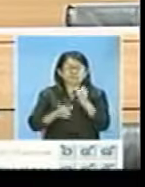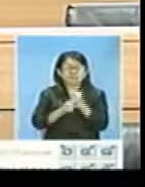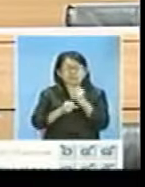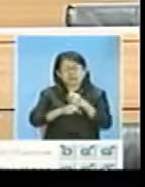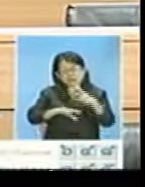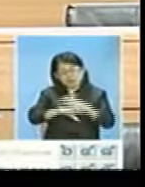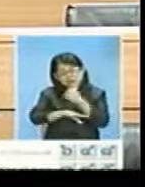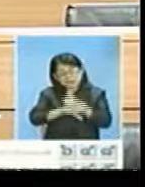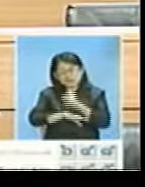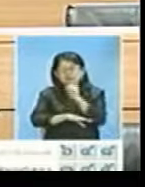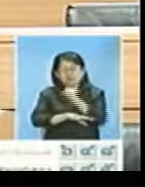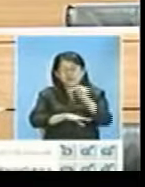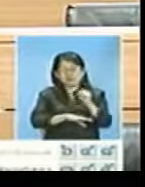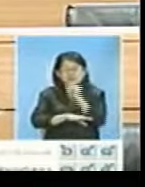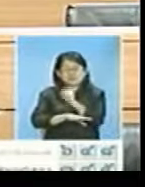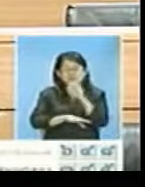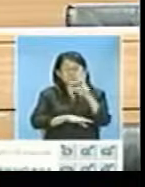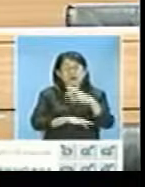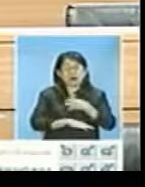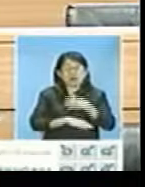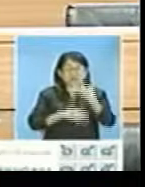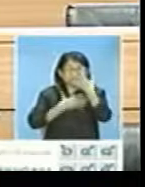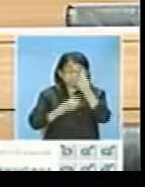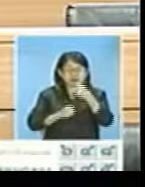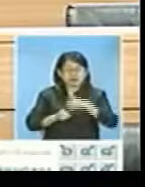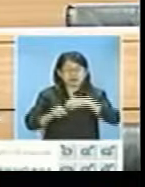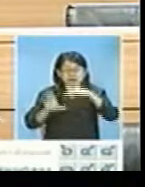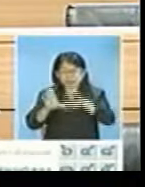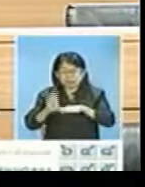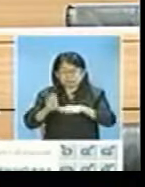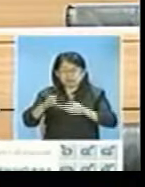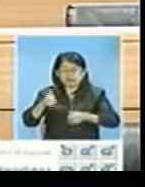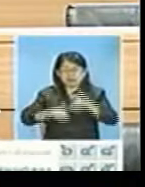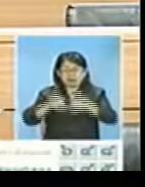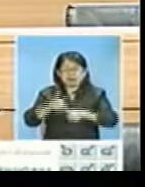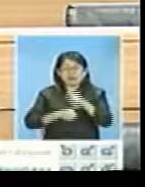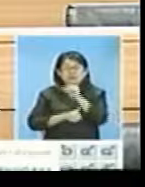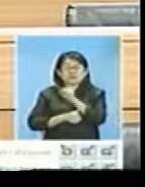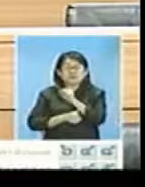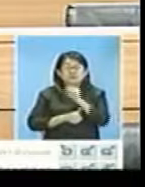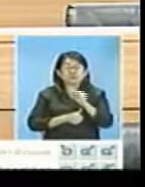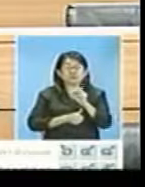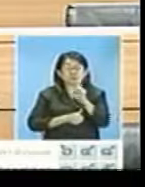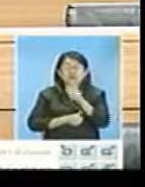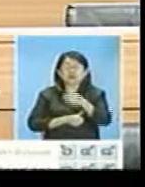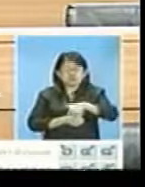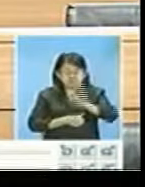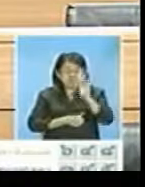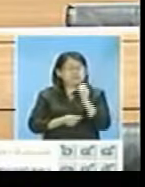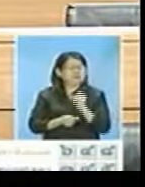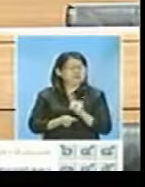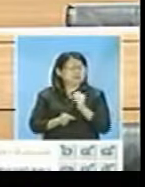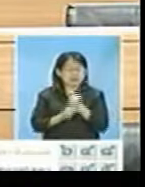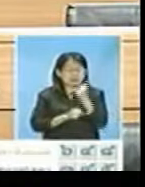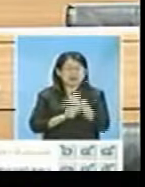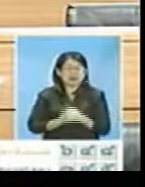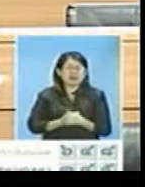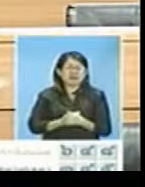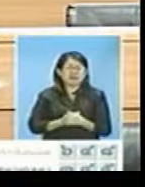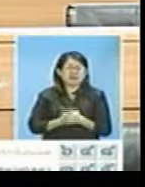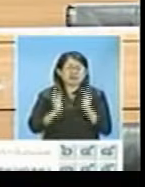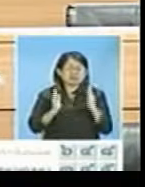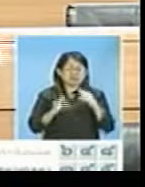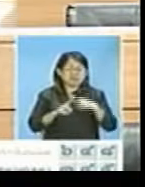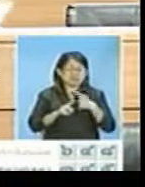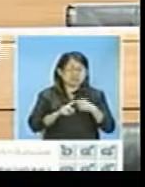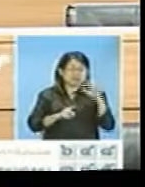วถ้าสนใจจะไปสมัครสสรก็น่าจะเปิดโอกาสให้เขาไปสมัครได้เพราะเวลาเพียง8เดือนเพราะบางครั้งตอน